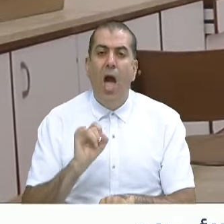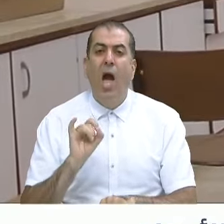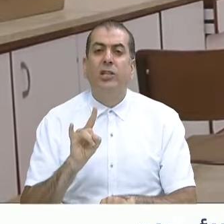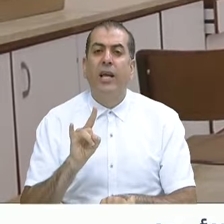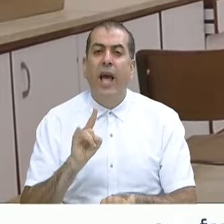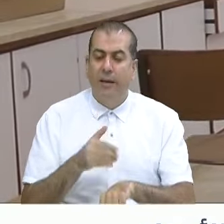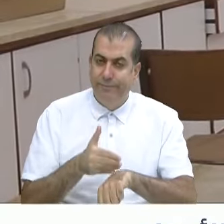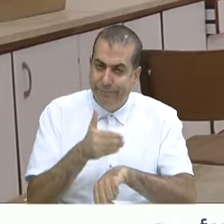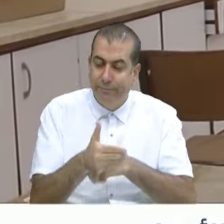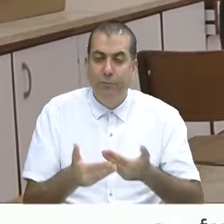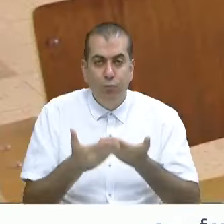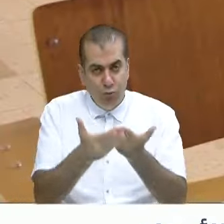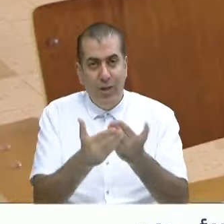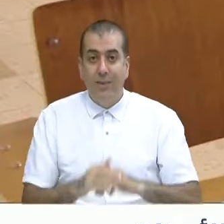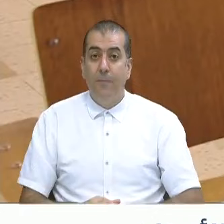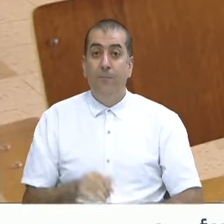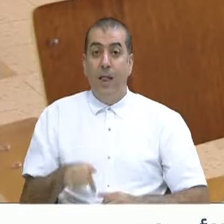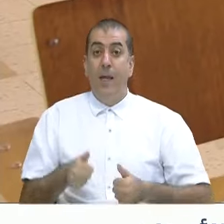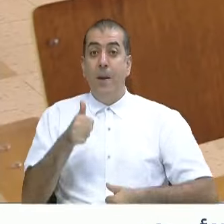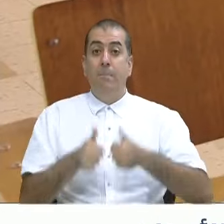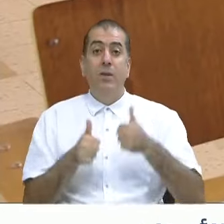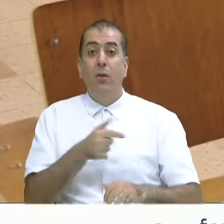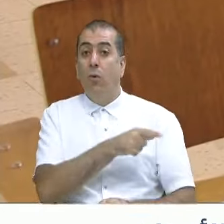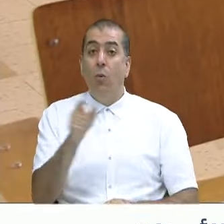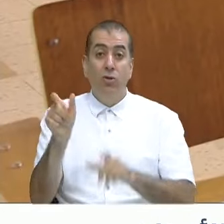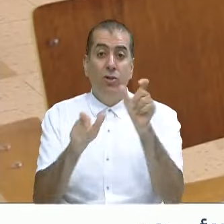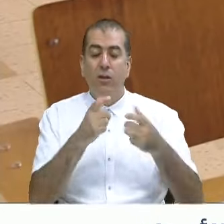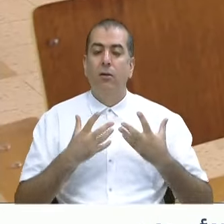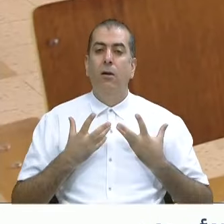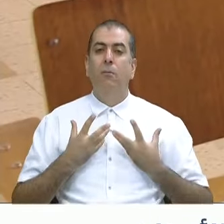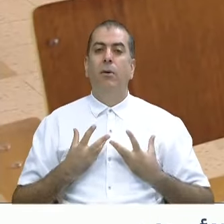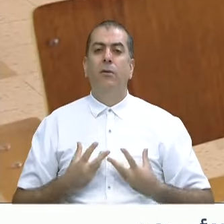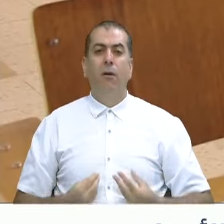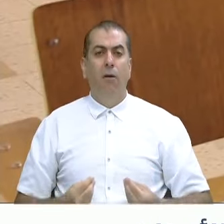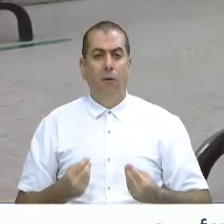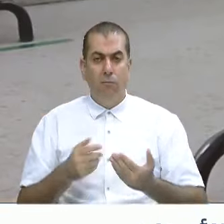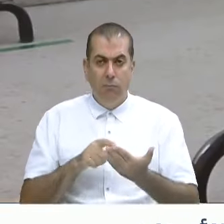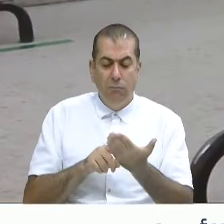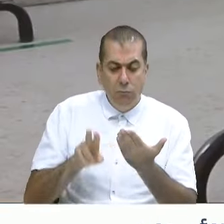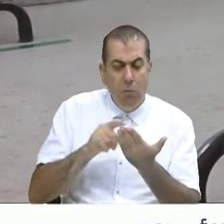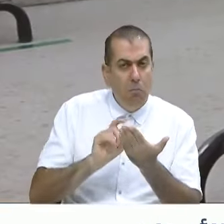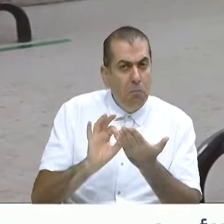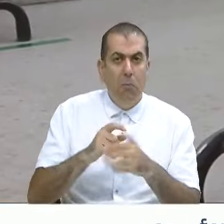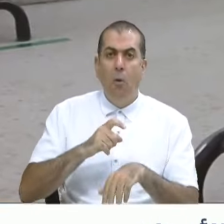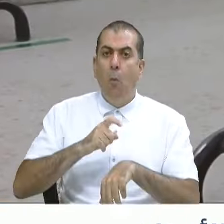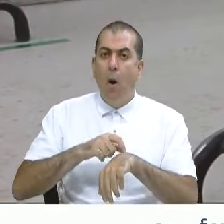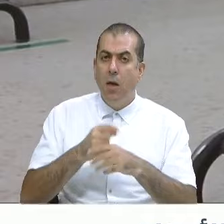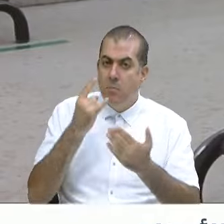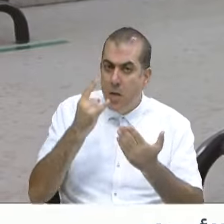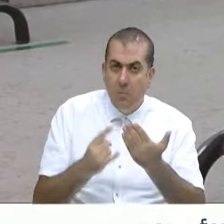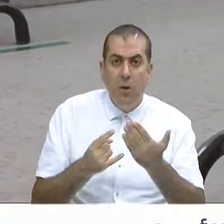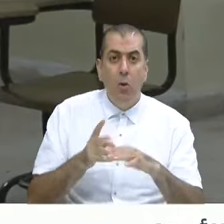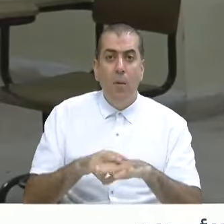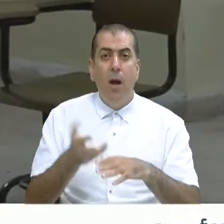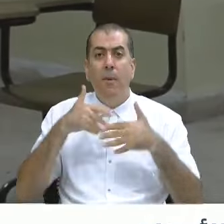واشار العجارمه الى ان الامتحان لقي ارتياحا كبيرا من حيث طبيعه الامتحان والمده الزمنيه اضافه الى